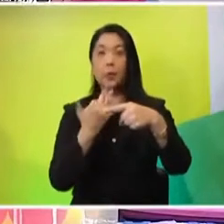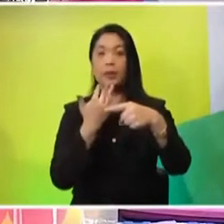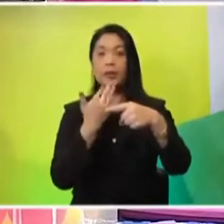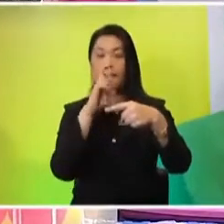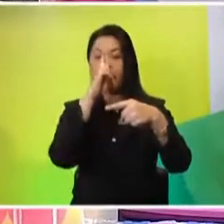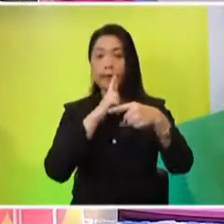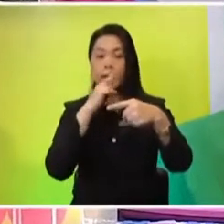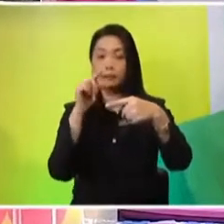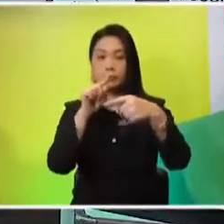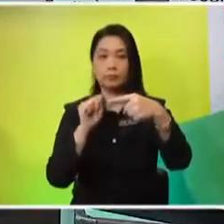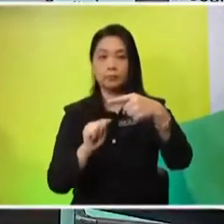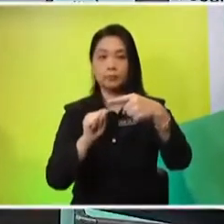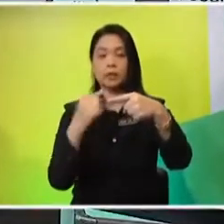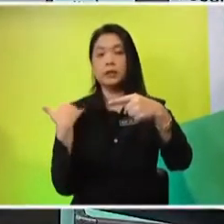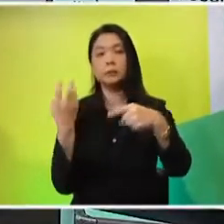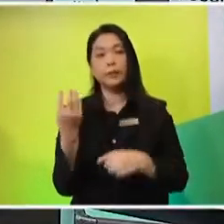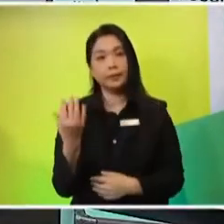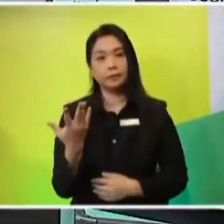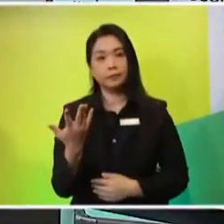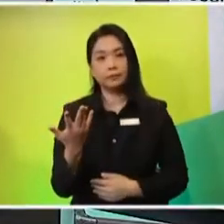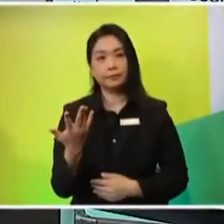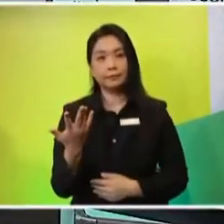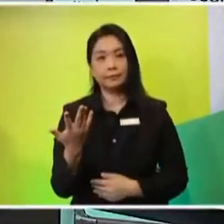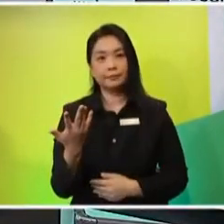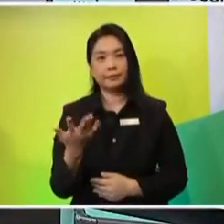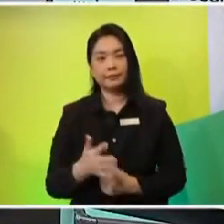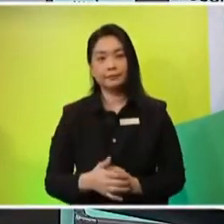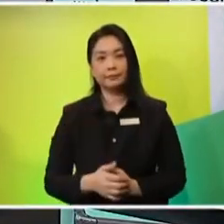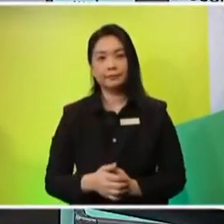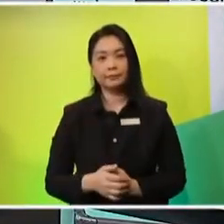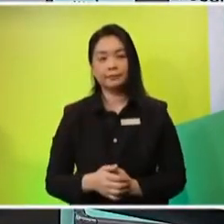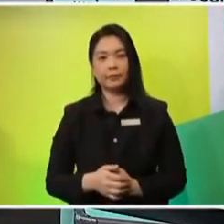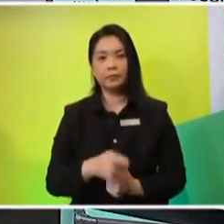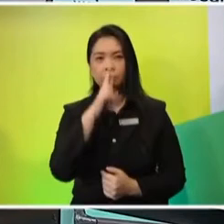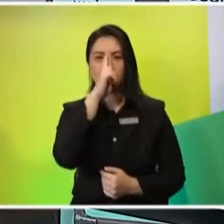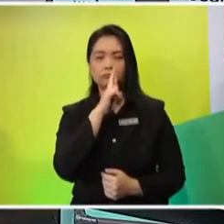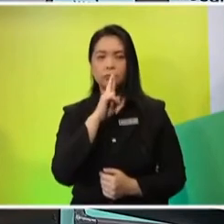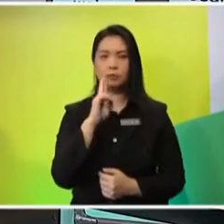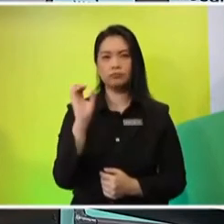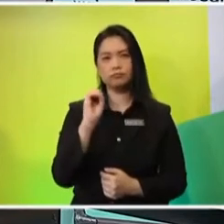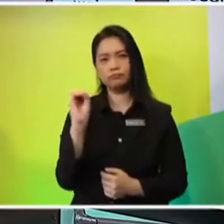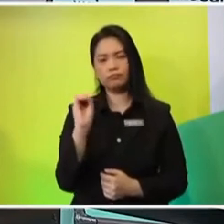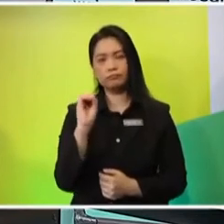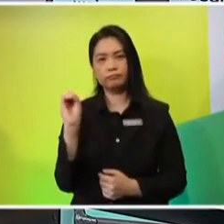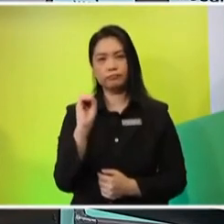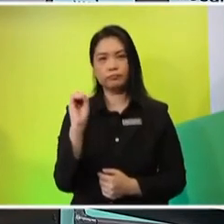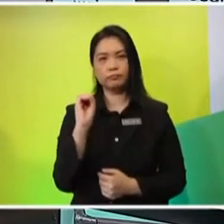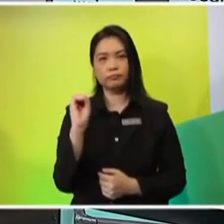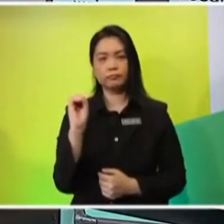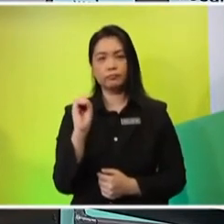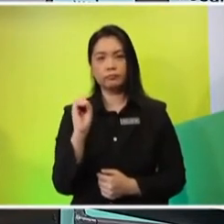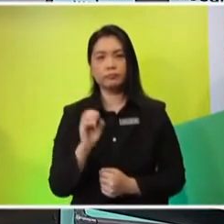cikgu berapa? Blok warna merah? Blok warna merah tak ada, cikgu. Tak ada?